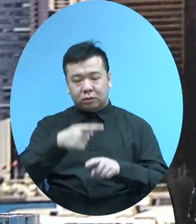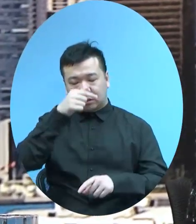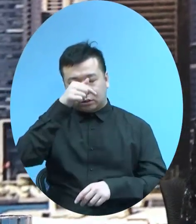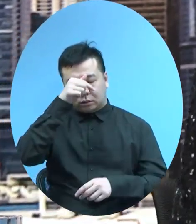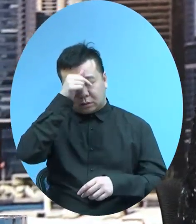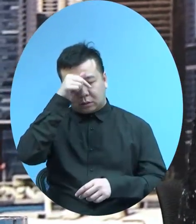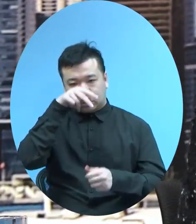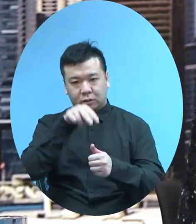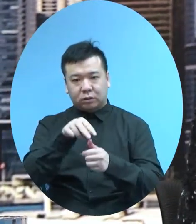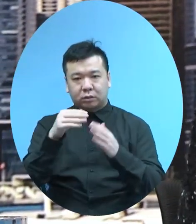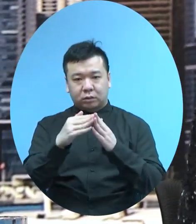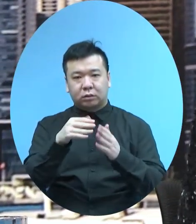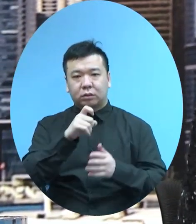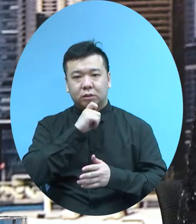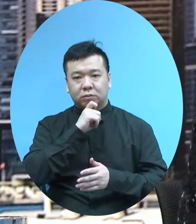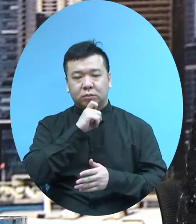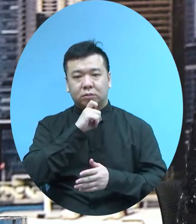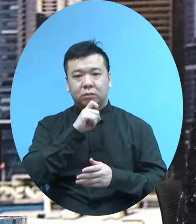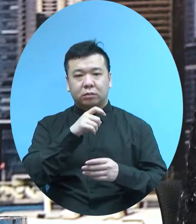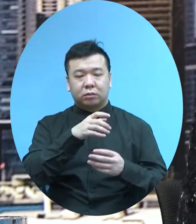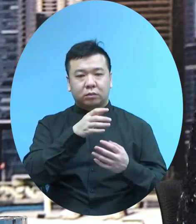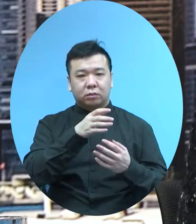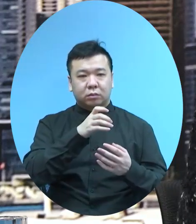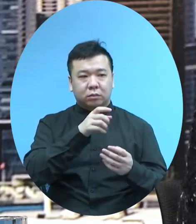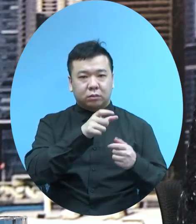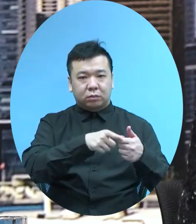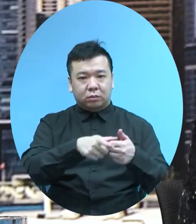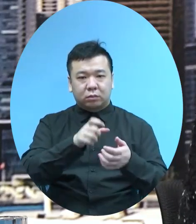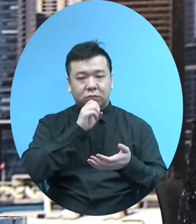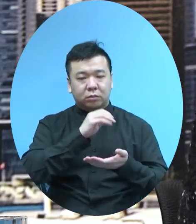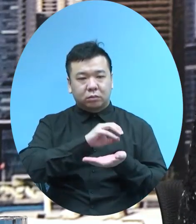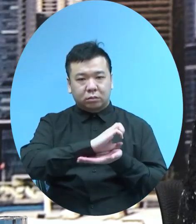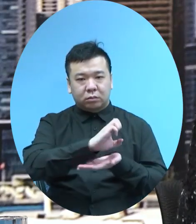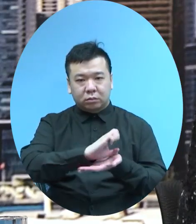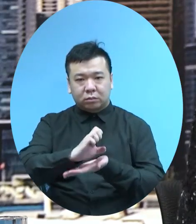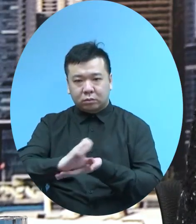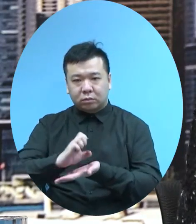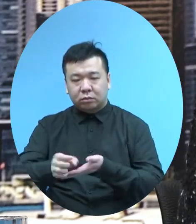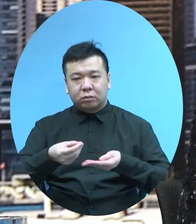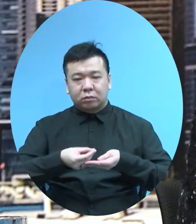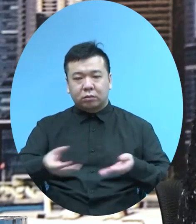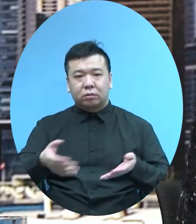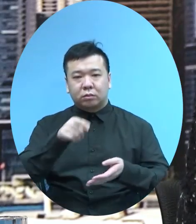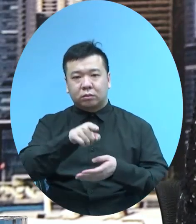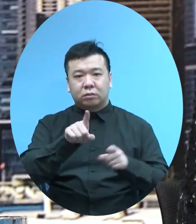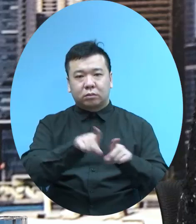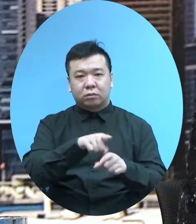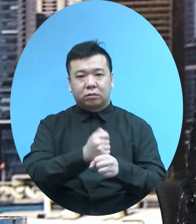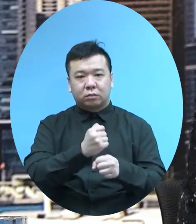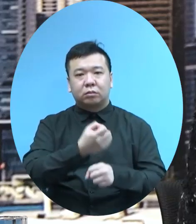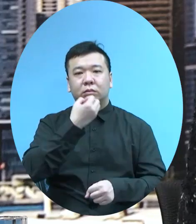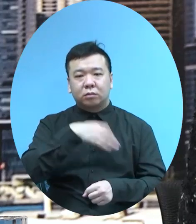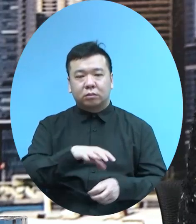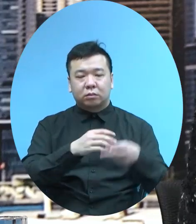咧，昨日咧係有個別啦，係發信或者發電郵俾一啲同事，佢曾經